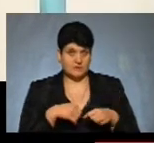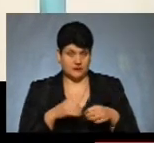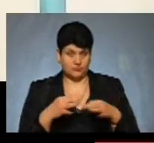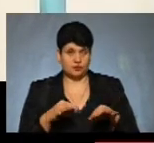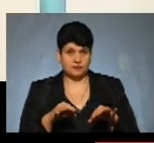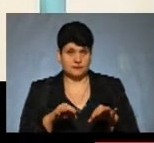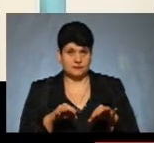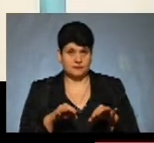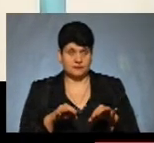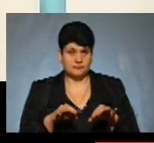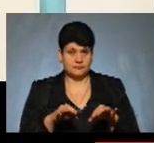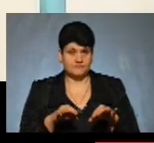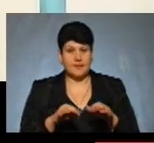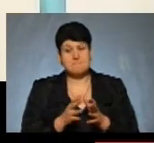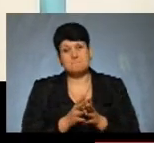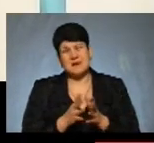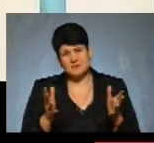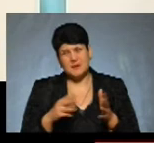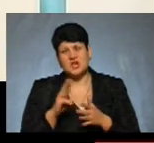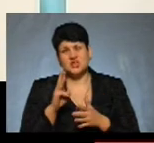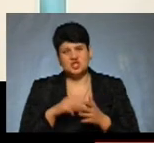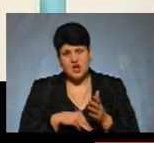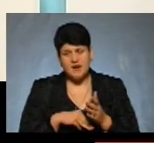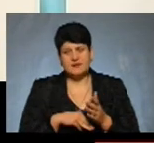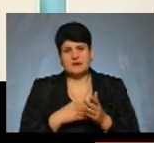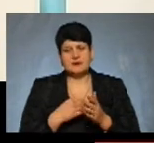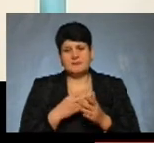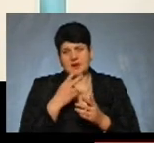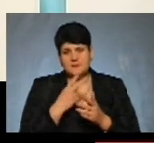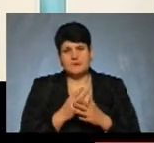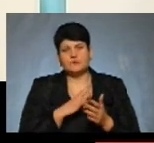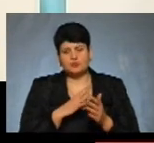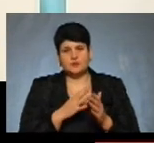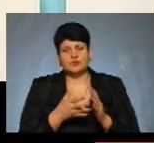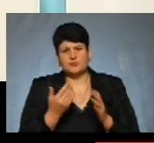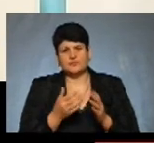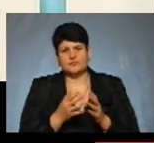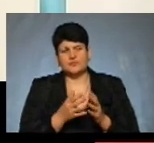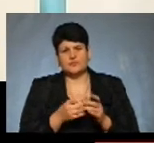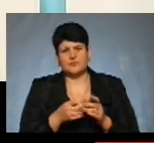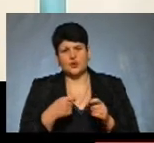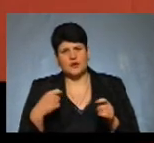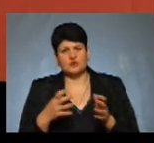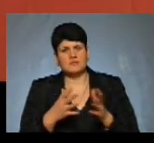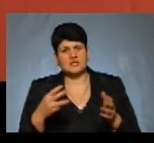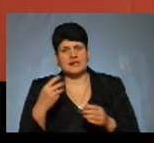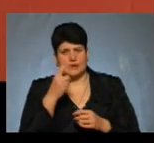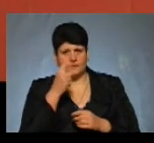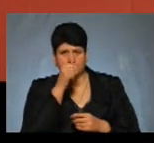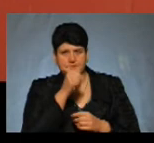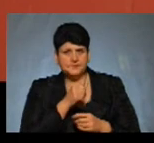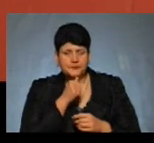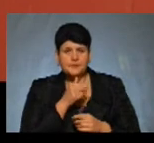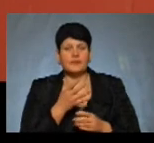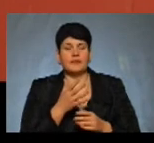Ну, максимальна там штраф передбачає, якщо вже буде просрочено більше, ніж на 30 календарних днів,